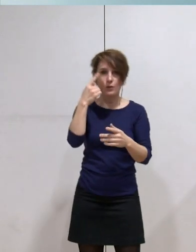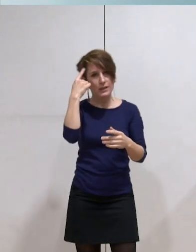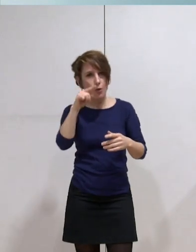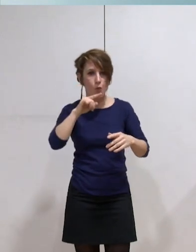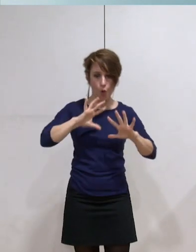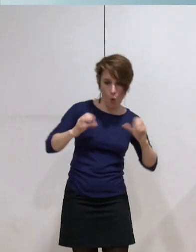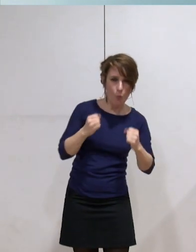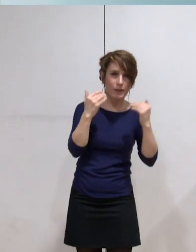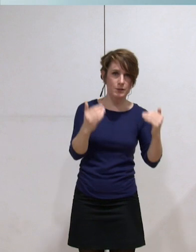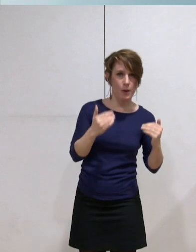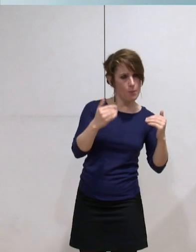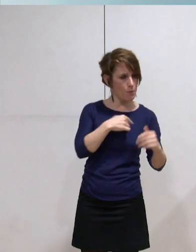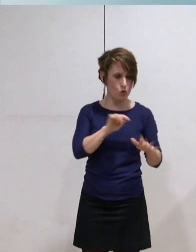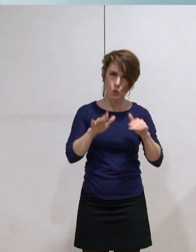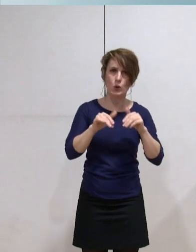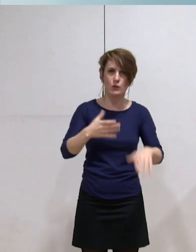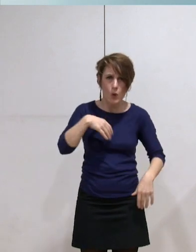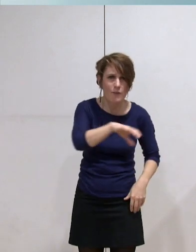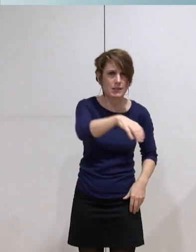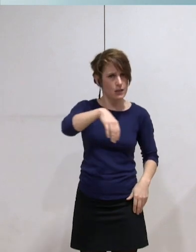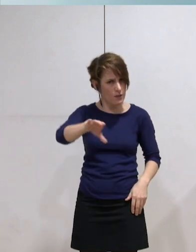maintenu un haut niveau d'investissement